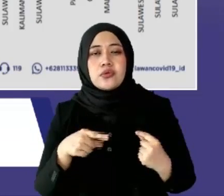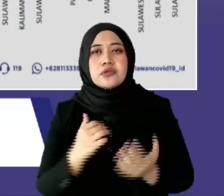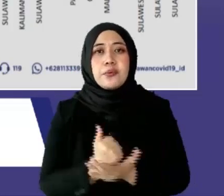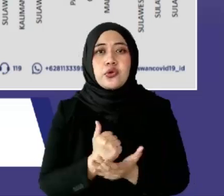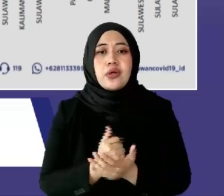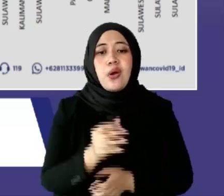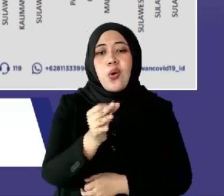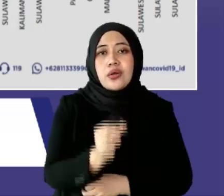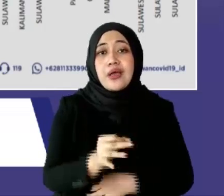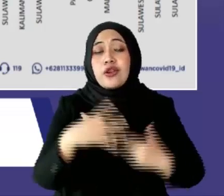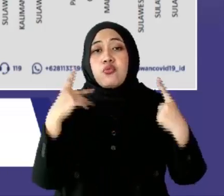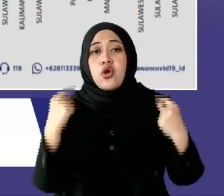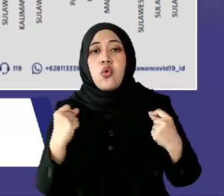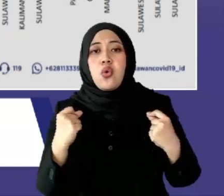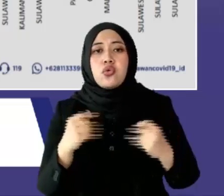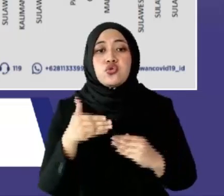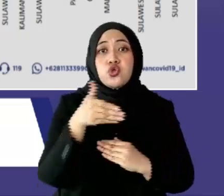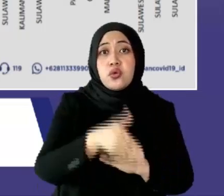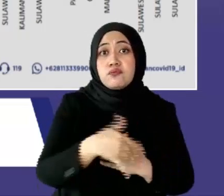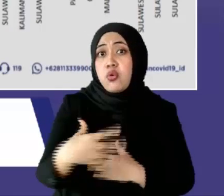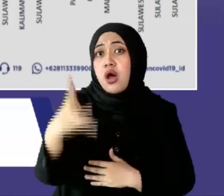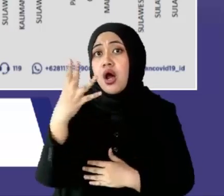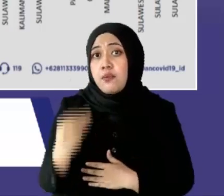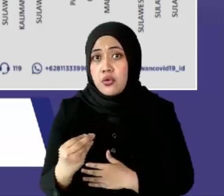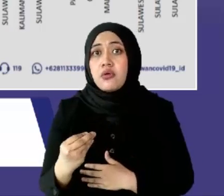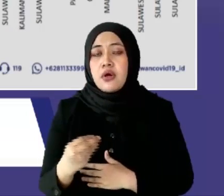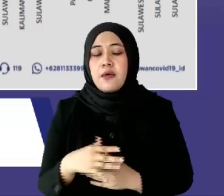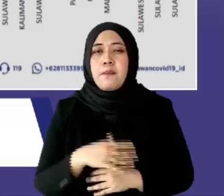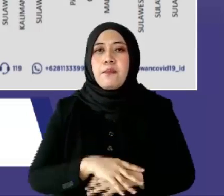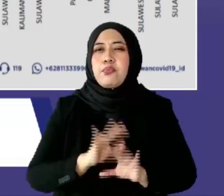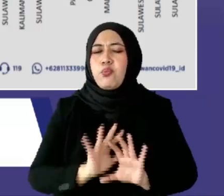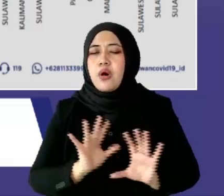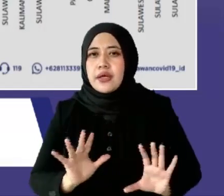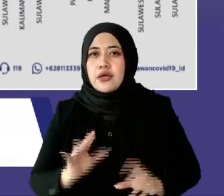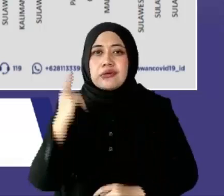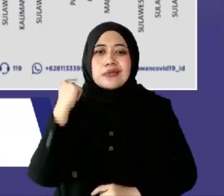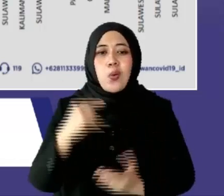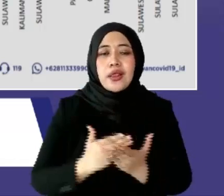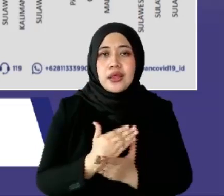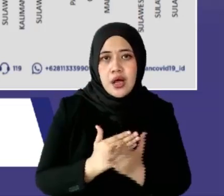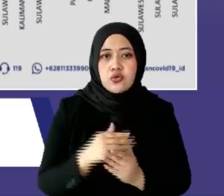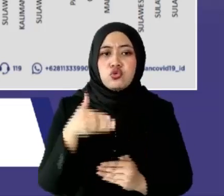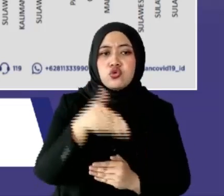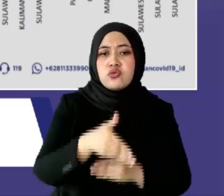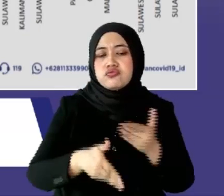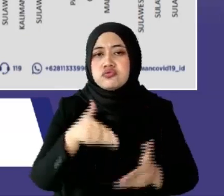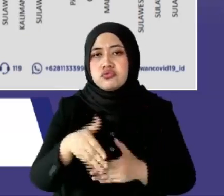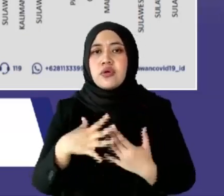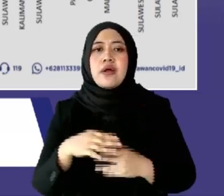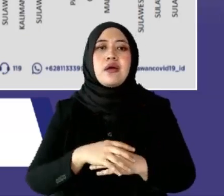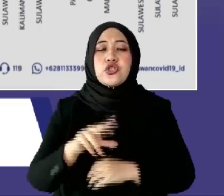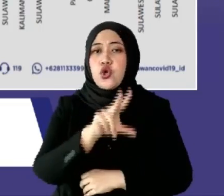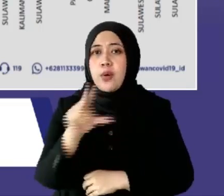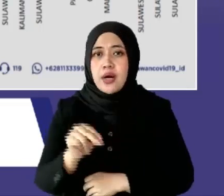destinasi mudik, dengan Jawa Tengah yang menjadi provinsi tujuan mudik terbesar, disusul Jawa Barat dan Jawa